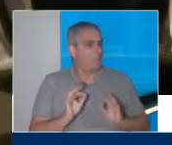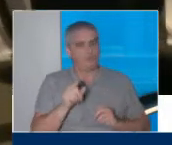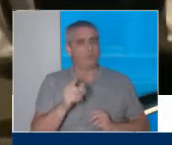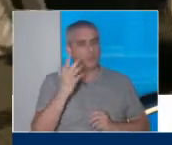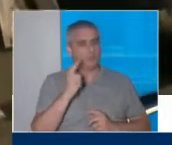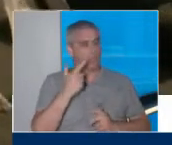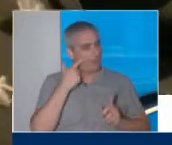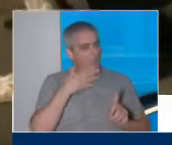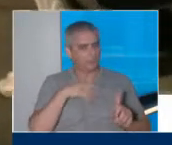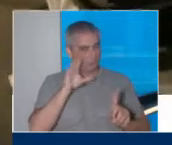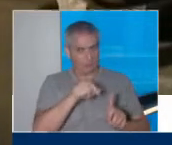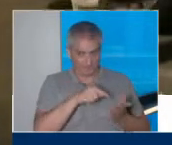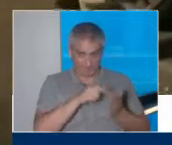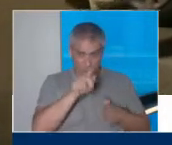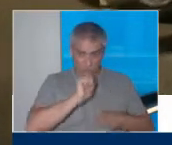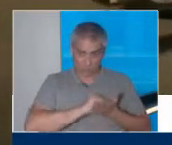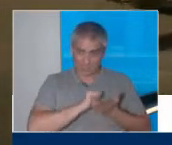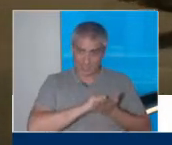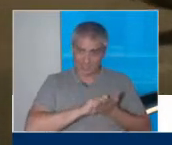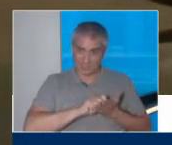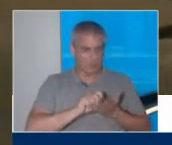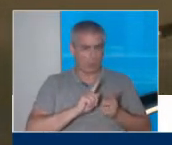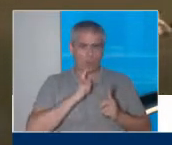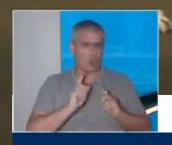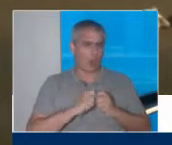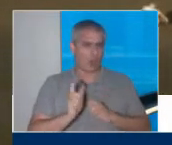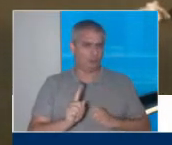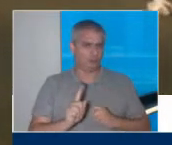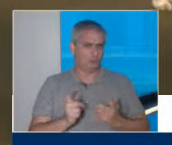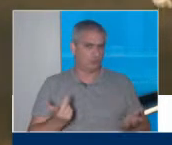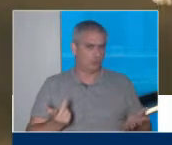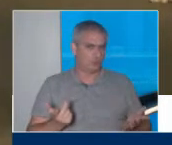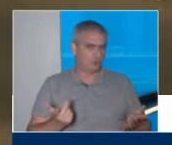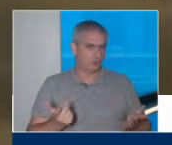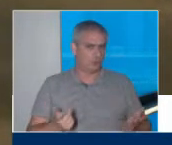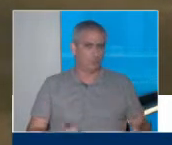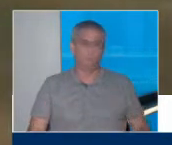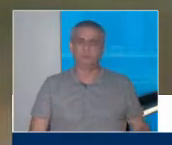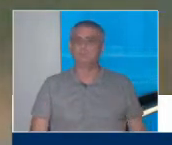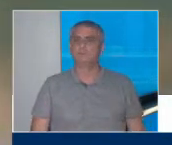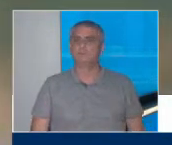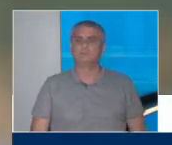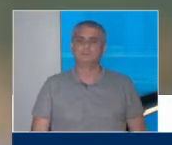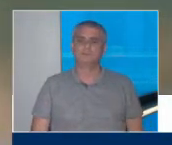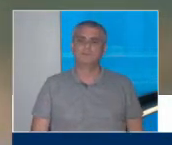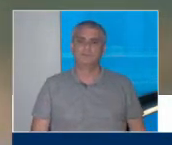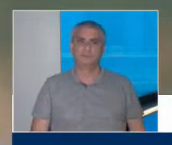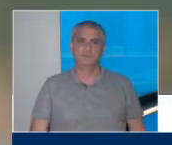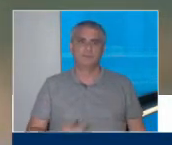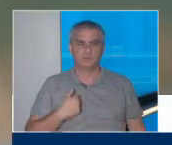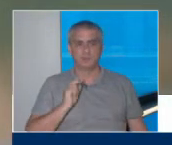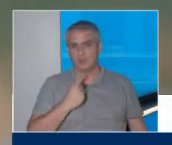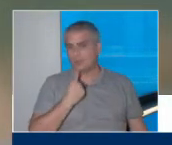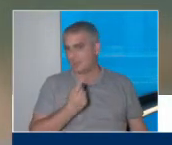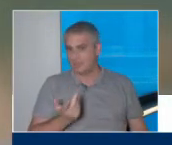היה על הכוונת? בגלל המקצוע שלו? או שאתה אומר שזה לא קשור להיותו עיתונאי? זה אני לא יכול עכשיו להגיד